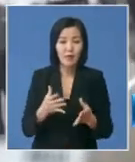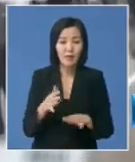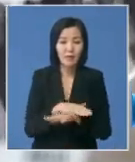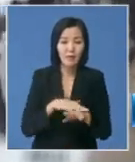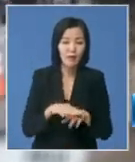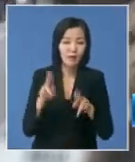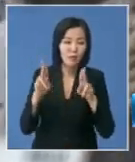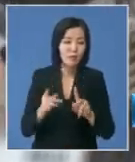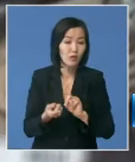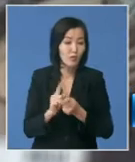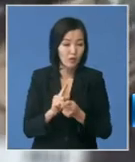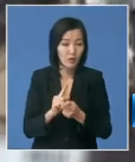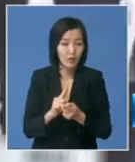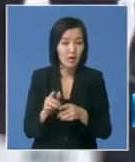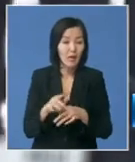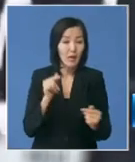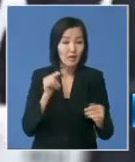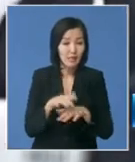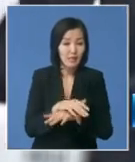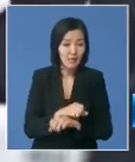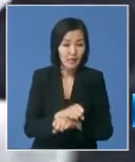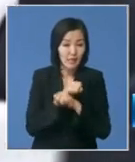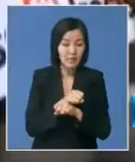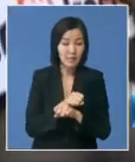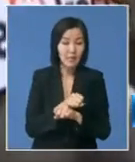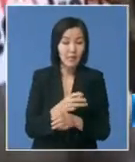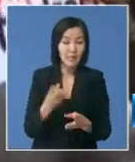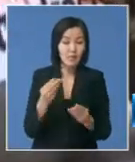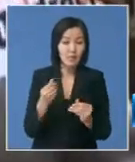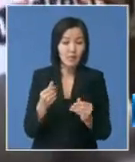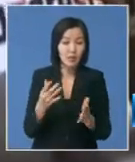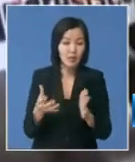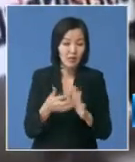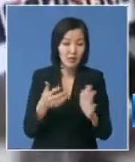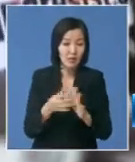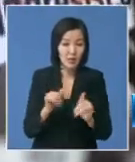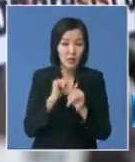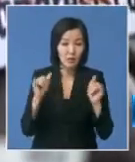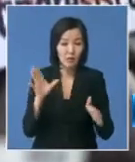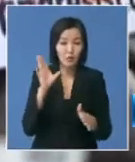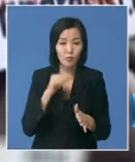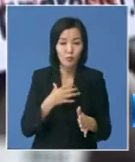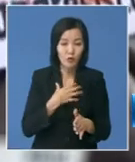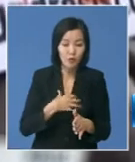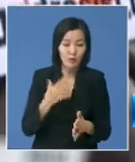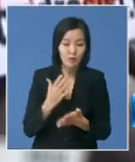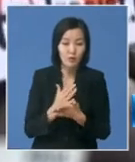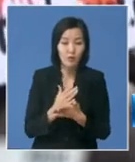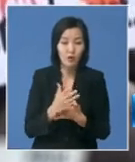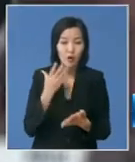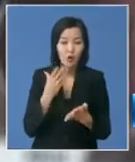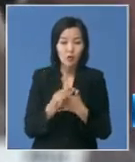тәртіп өзгерген. Қазір наразылық танытқан халық елде бюджет тапшылығы артуы мүмкін деген алаңдаушылық білдіріп отыр. Олар осылайша